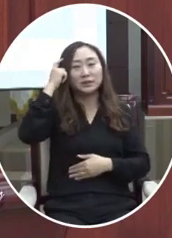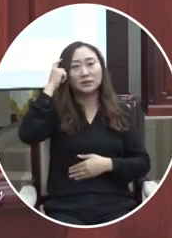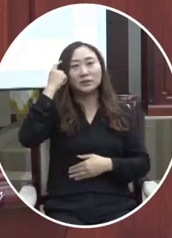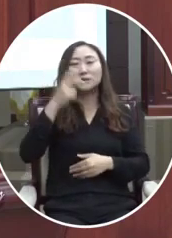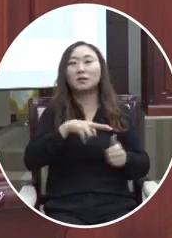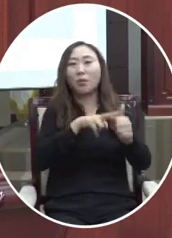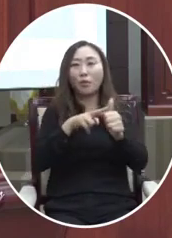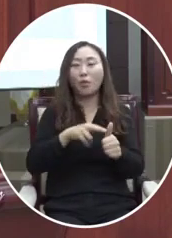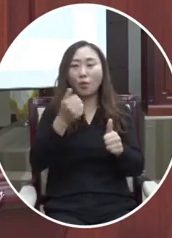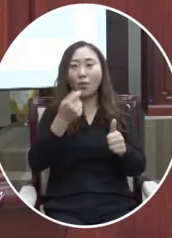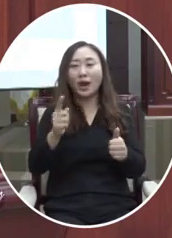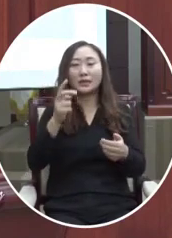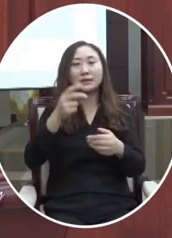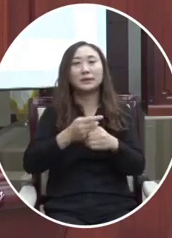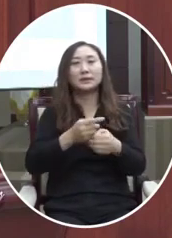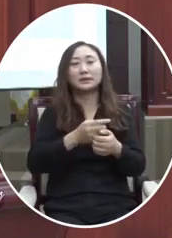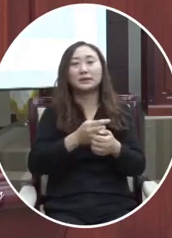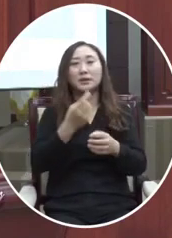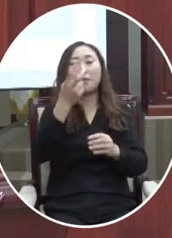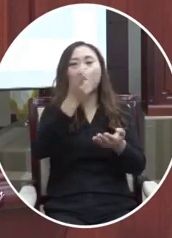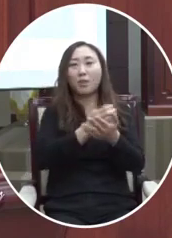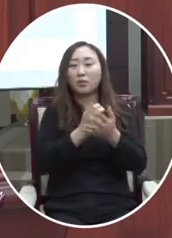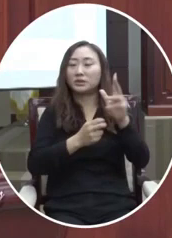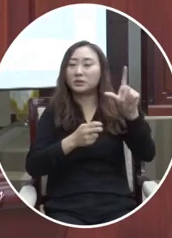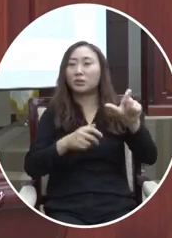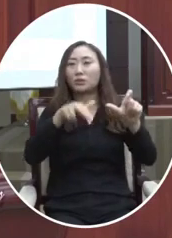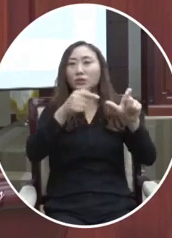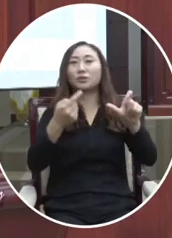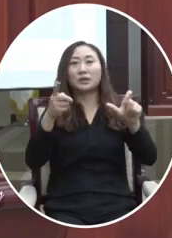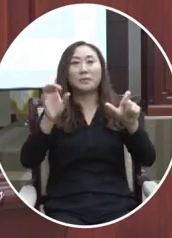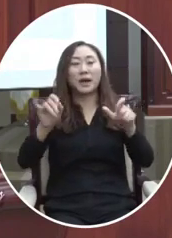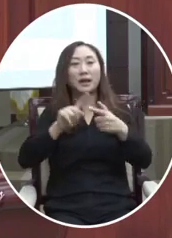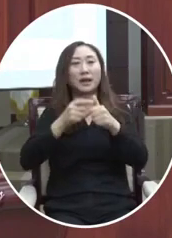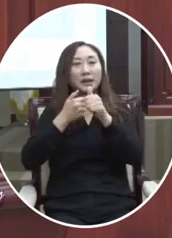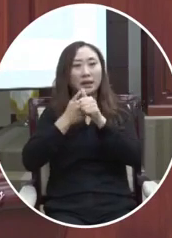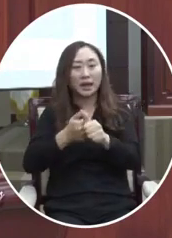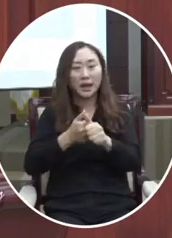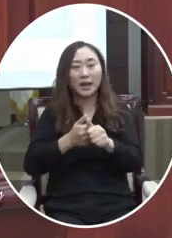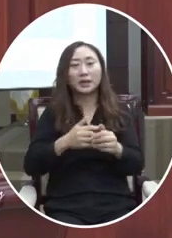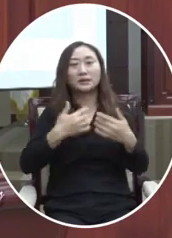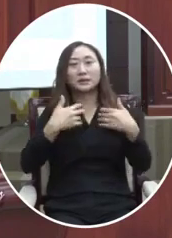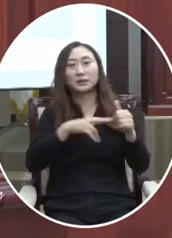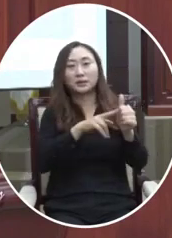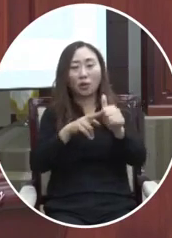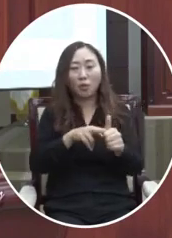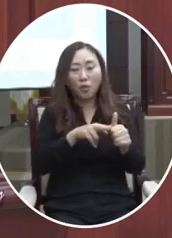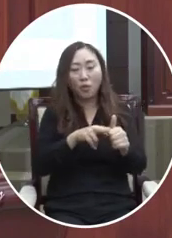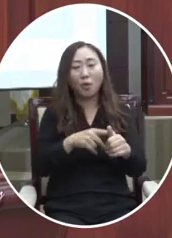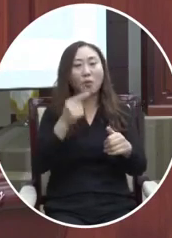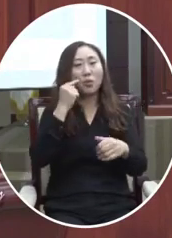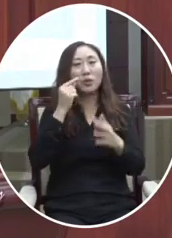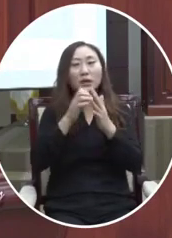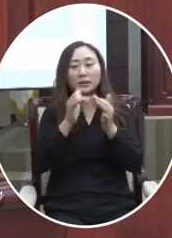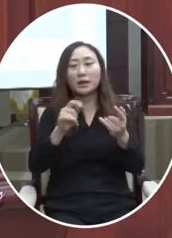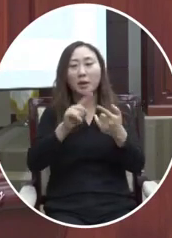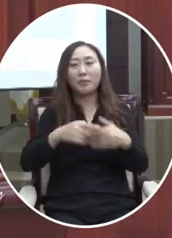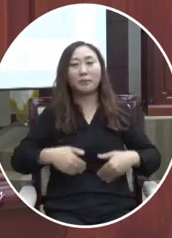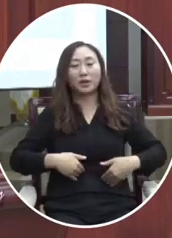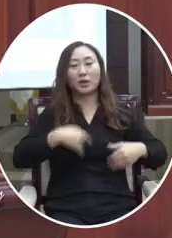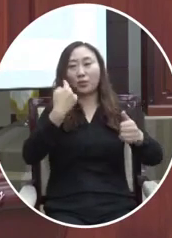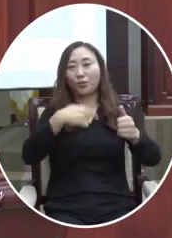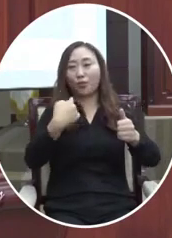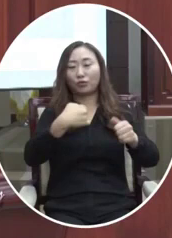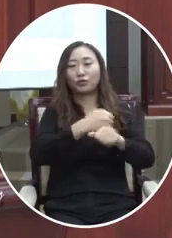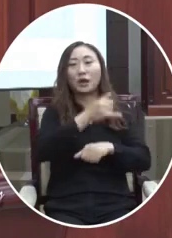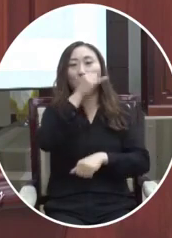기본조례 제15조 제2항 제3호에 따라 구청장은 정보 취약계층의 정보 격차 해소를 위해 필요한 교육을